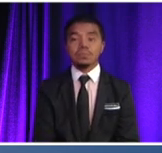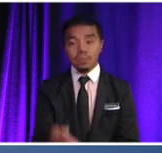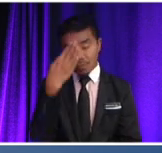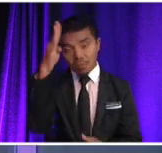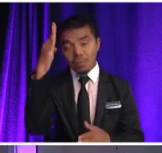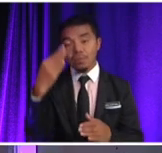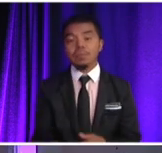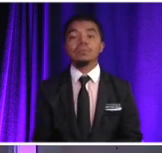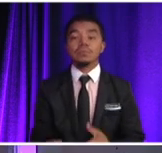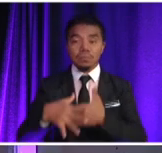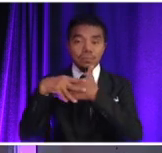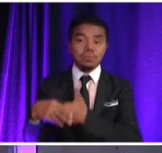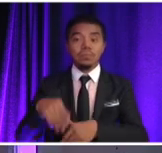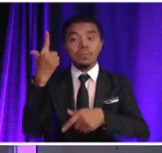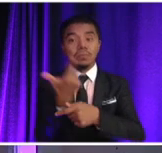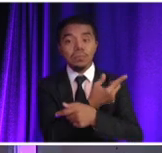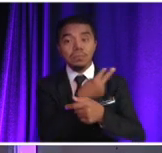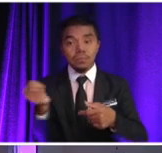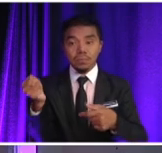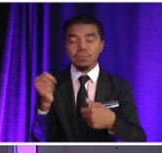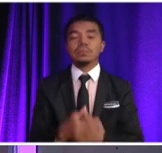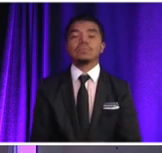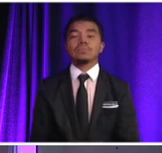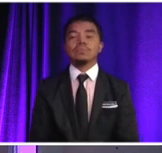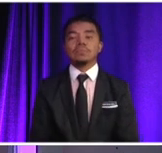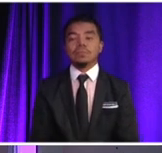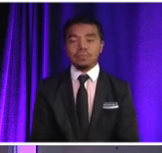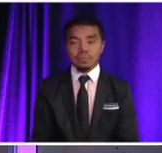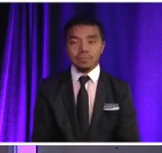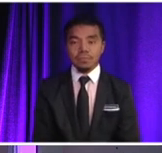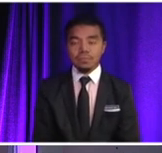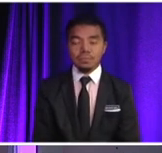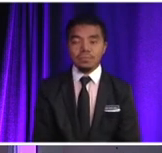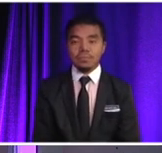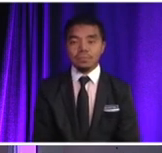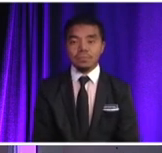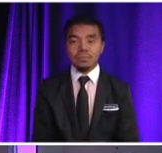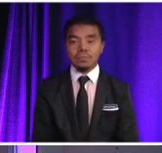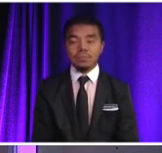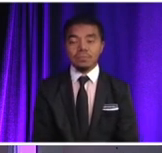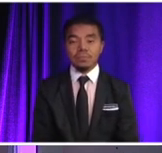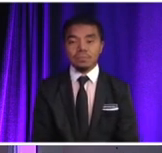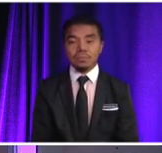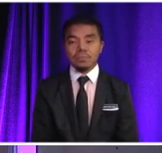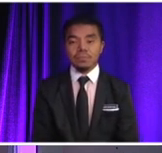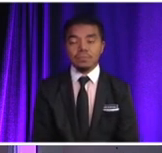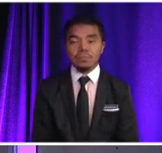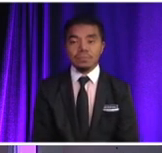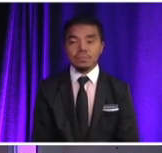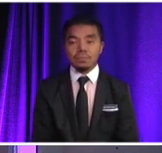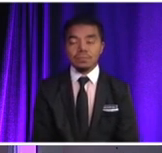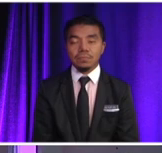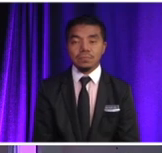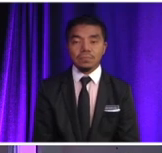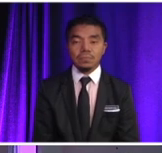dan juga latihan Oke jadi kita tak boleh menulis peranan kita hanya